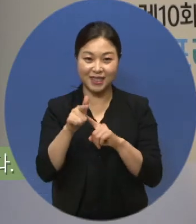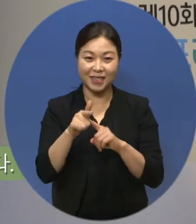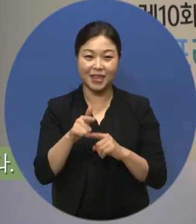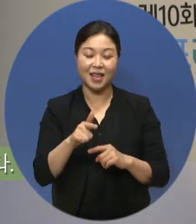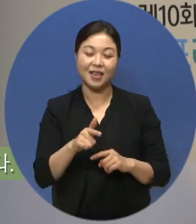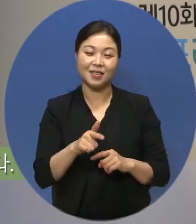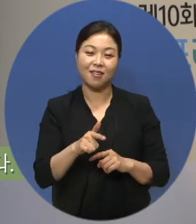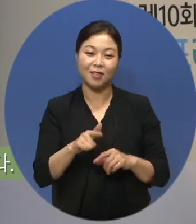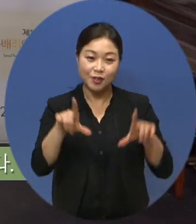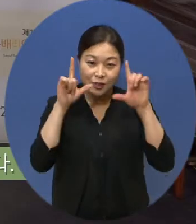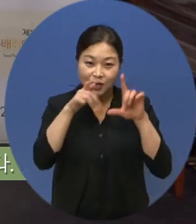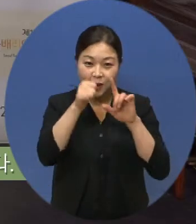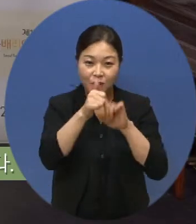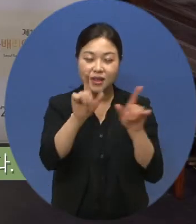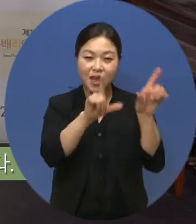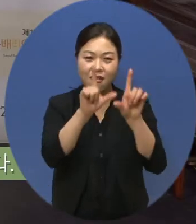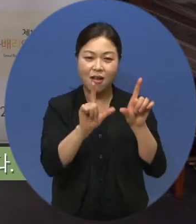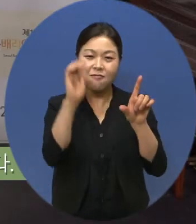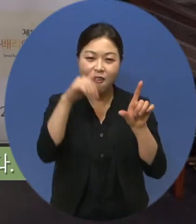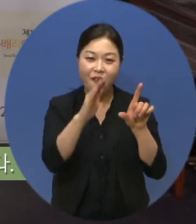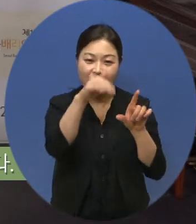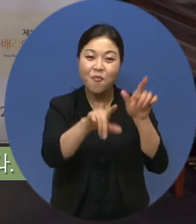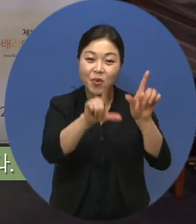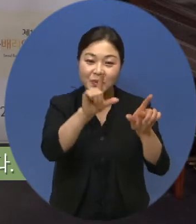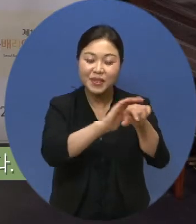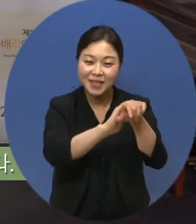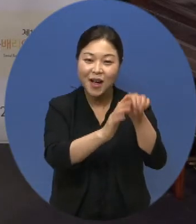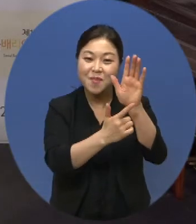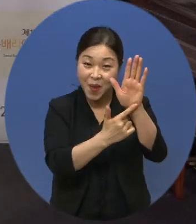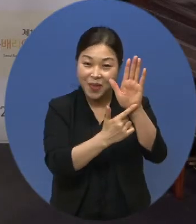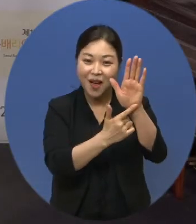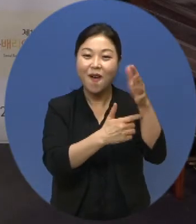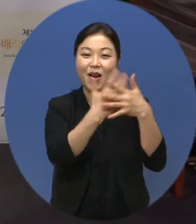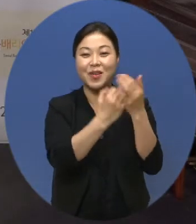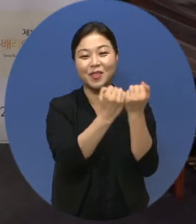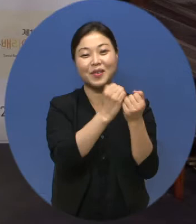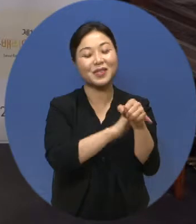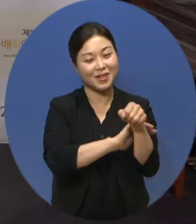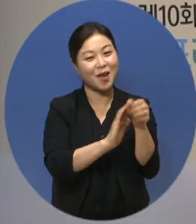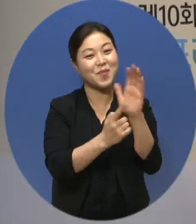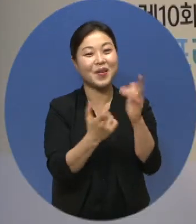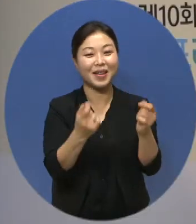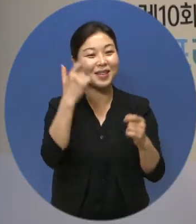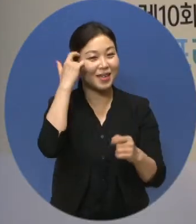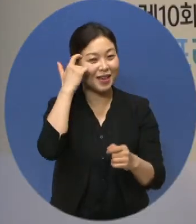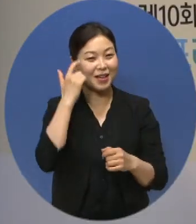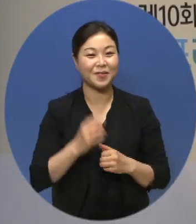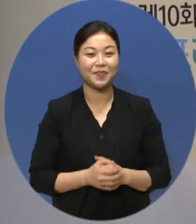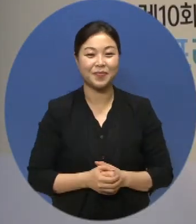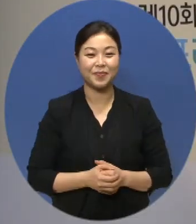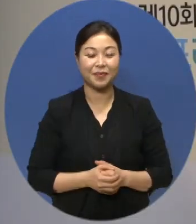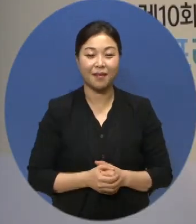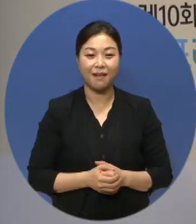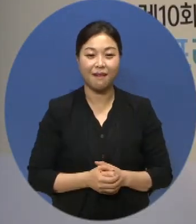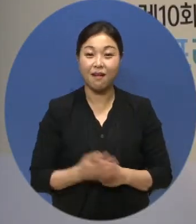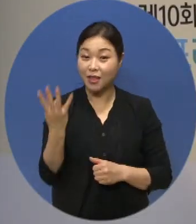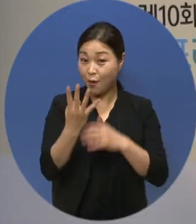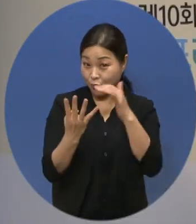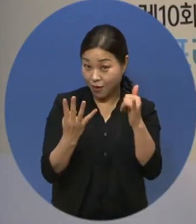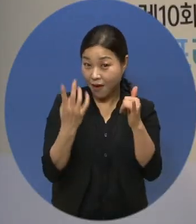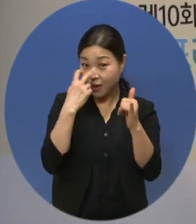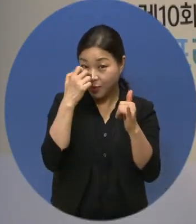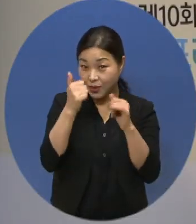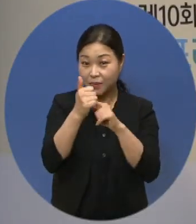주인공의 삶을 굉장히 좀 잘 그려냈다. 화면 해설로도 잘 그려냈다 이런 생각을 좀 해봤습니다. 자, 이 네 분의